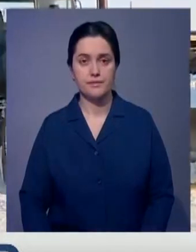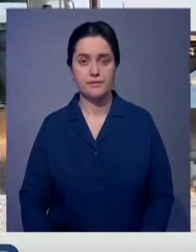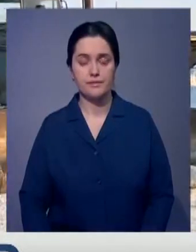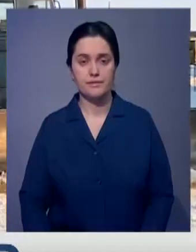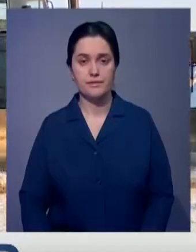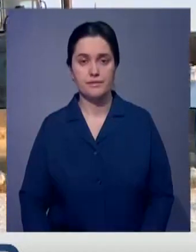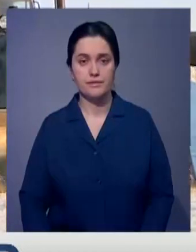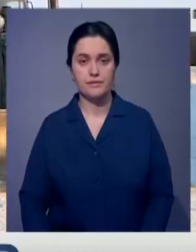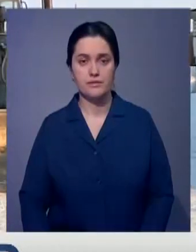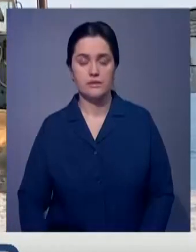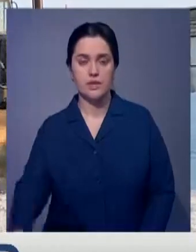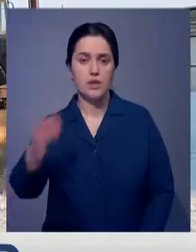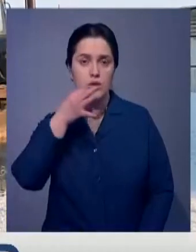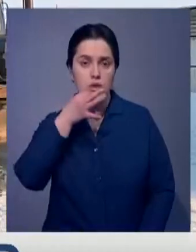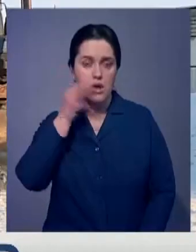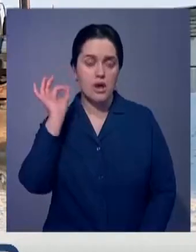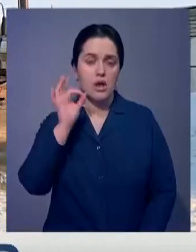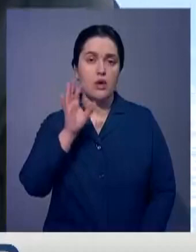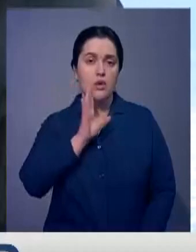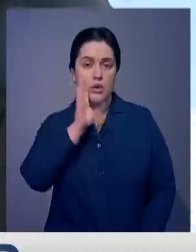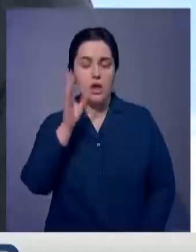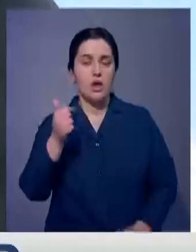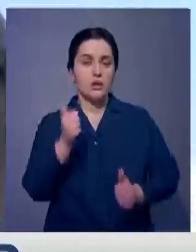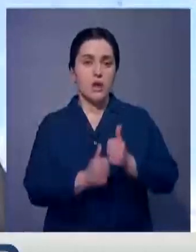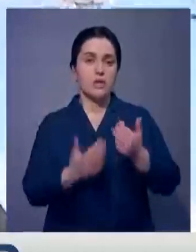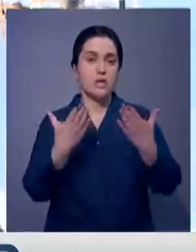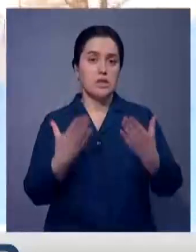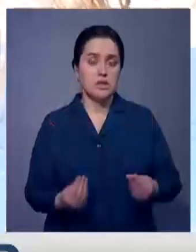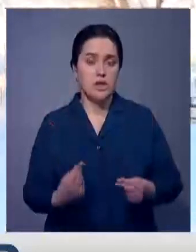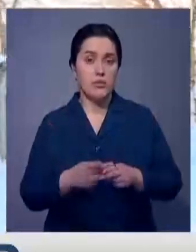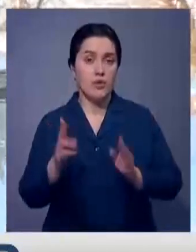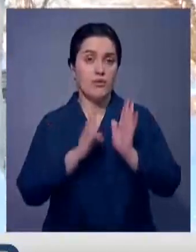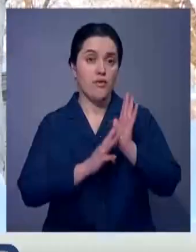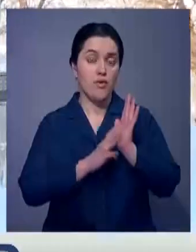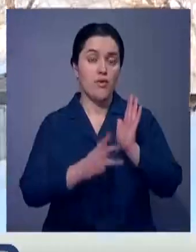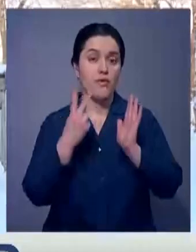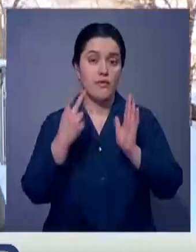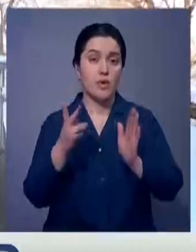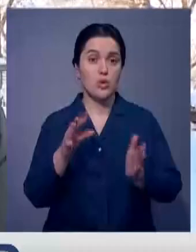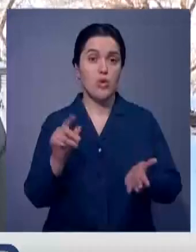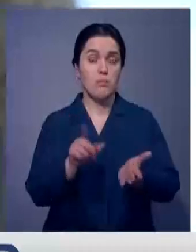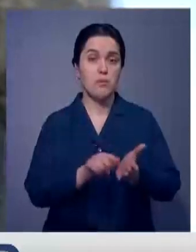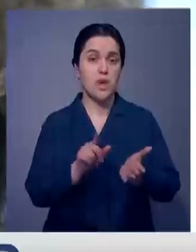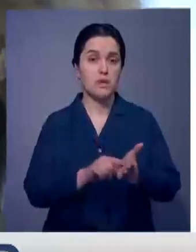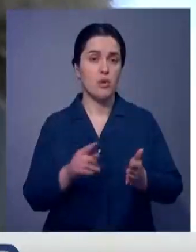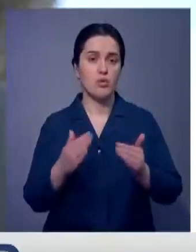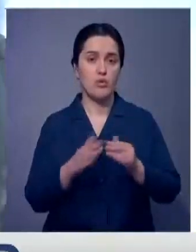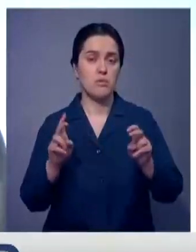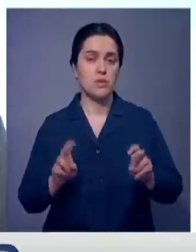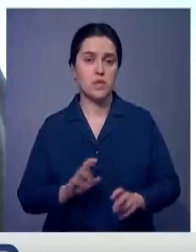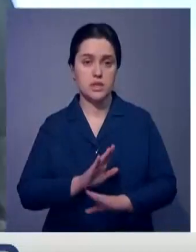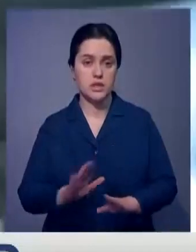Так, с самого рассвета начинается едва ли не каждый день Миниагзама Авлиярову. Ему 82, но пенсионер не может сидеть без